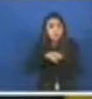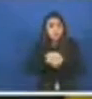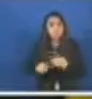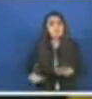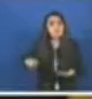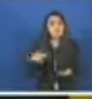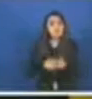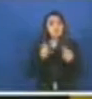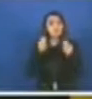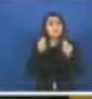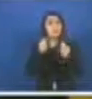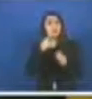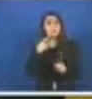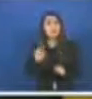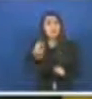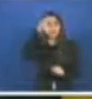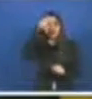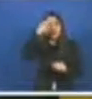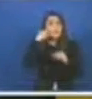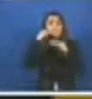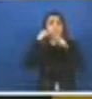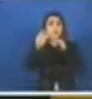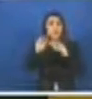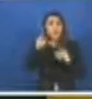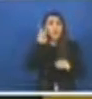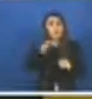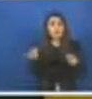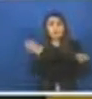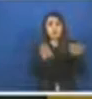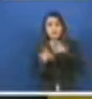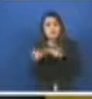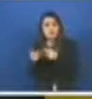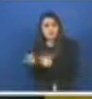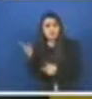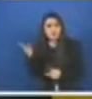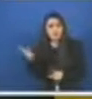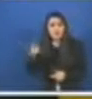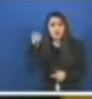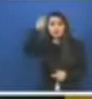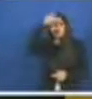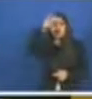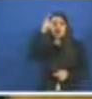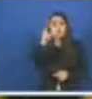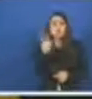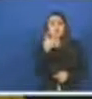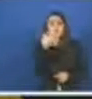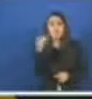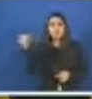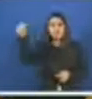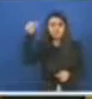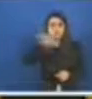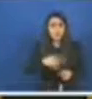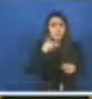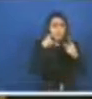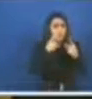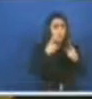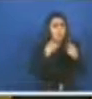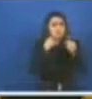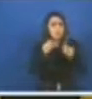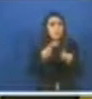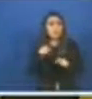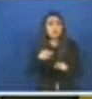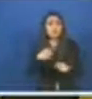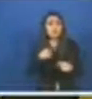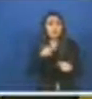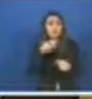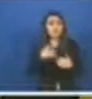bedelini ödemelidir. Türk milletine kefen biçen bir çürümüşün Türkiye'de bir şey yokmuş gibi ağırlanması milli